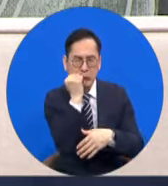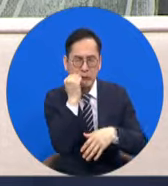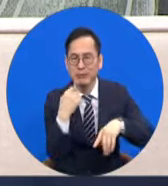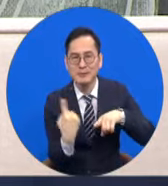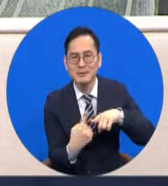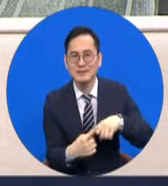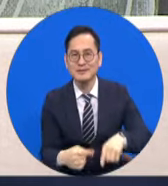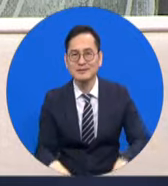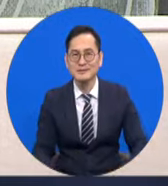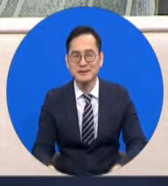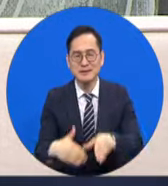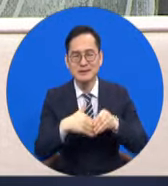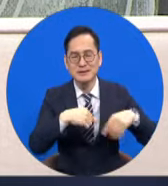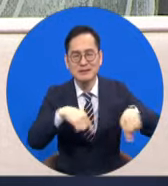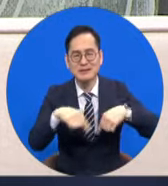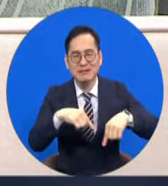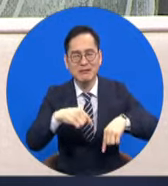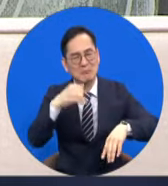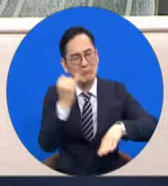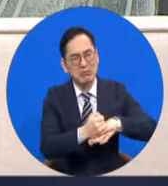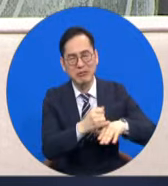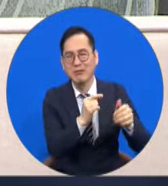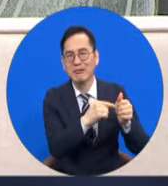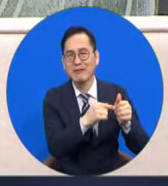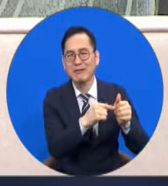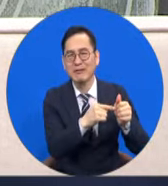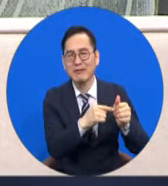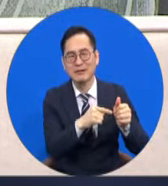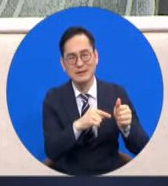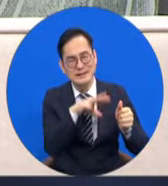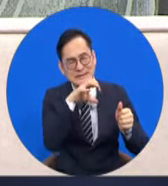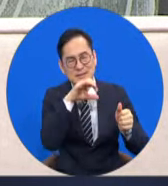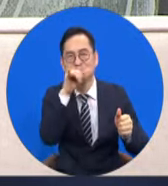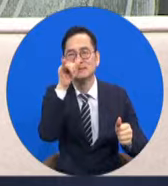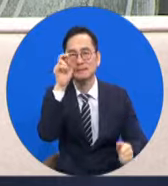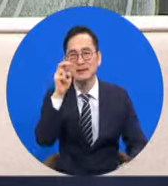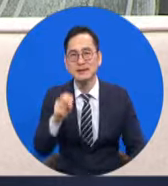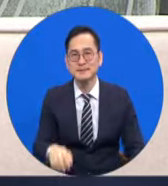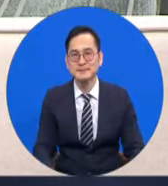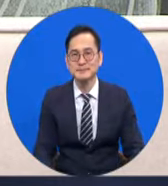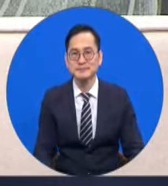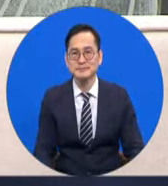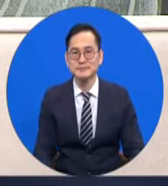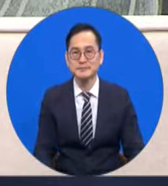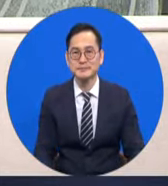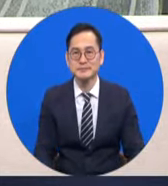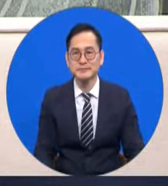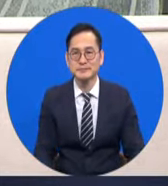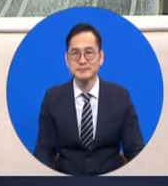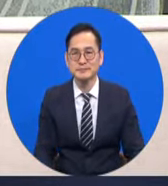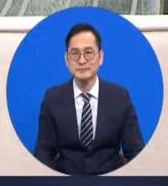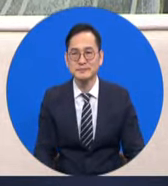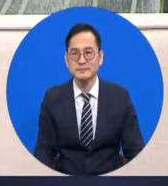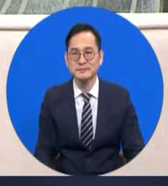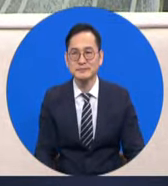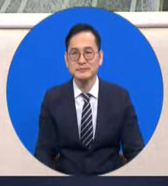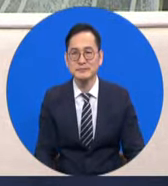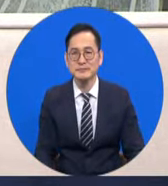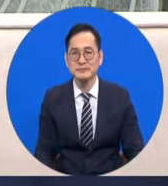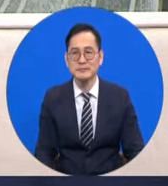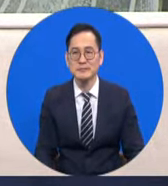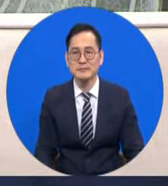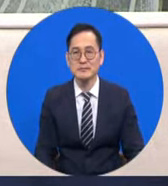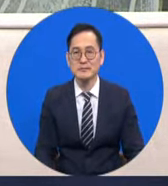내부적인 리더십 혼란이 올 수밖에 없는 상황이 될 것이다. 근데 두 가지. 그다음에 당이 예를 들면 자기가